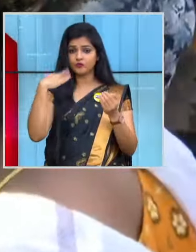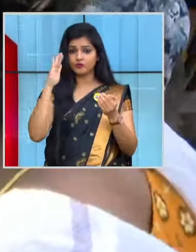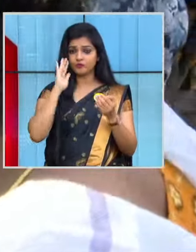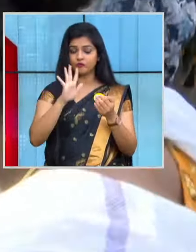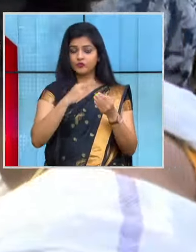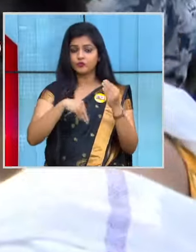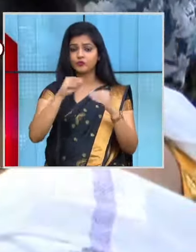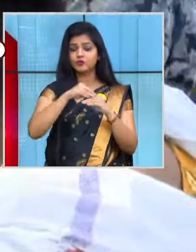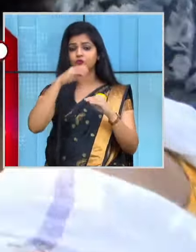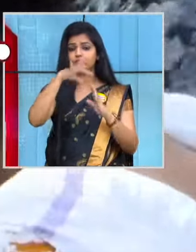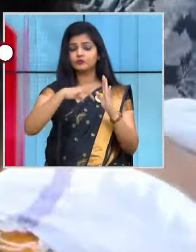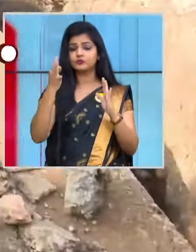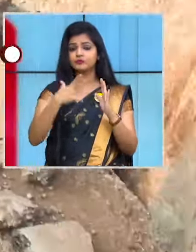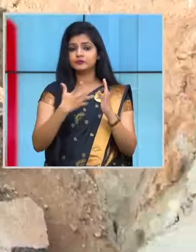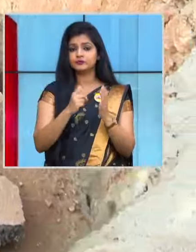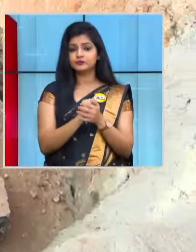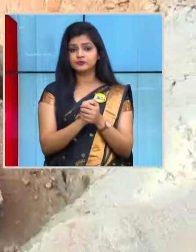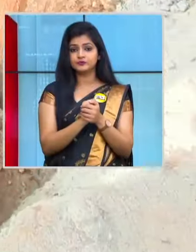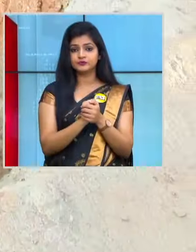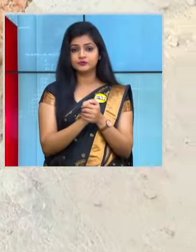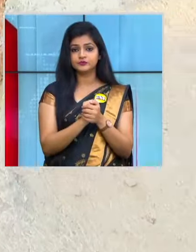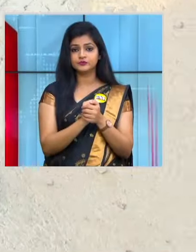എന്താണ് പുതിയ വിവരങ്ങൾ അജീഷ്?